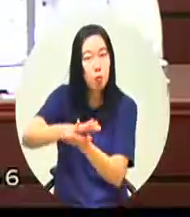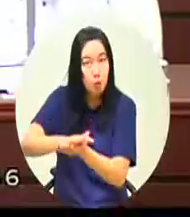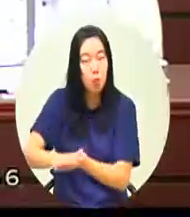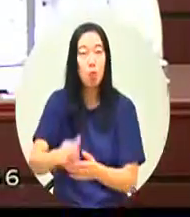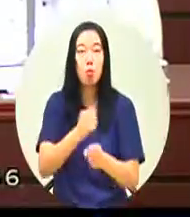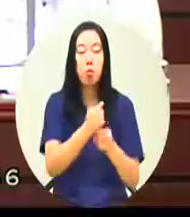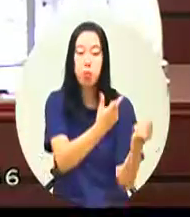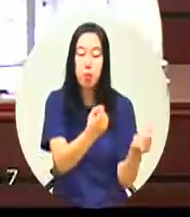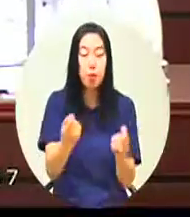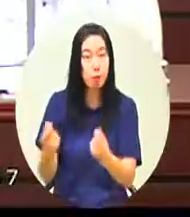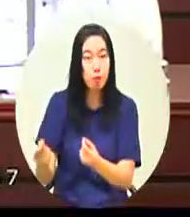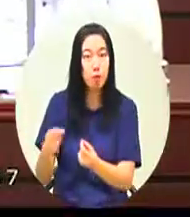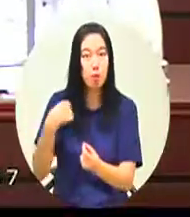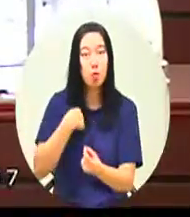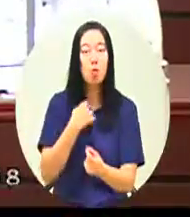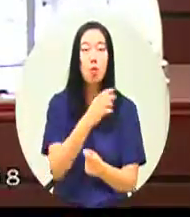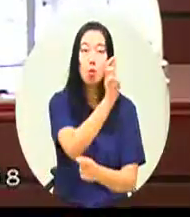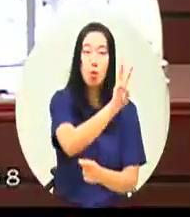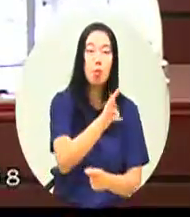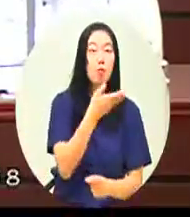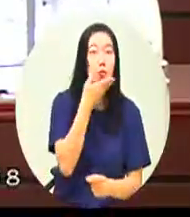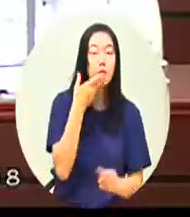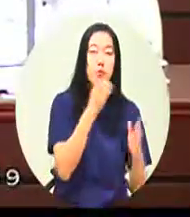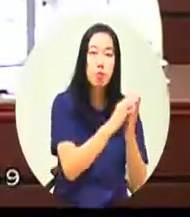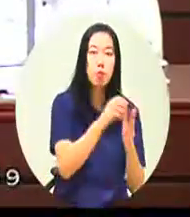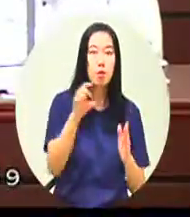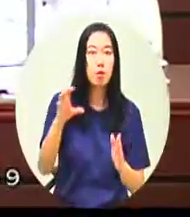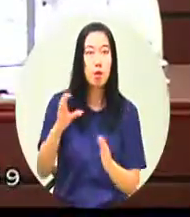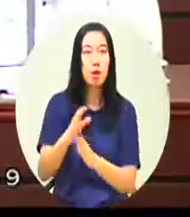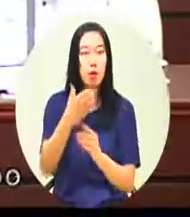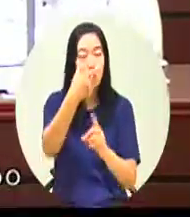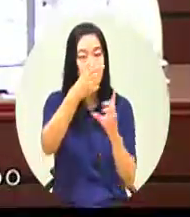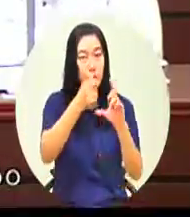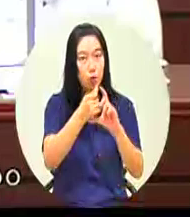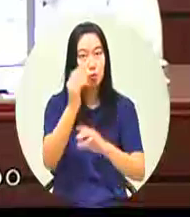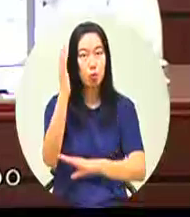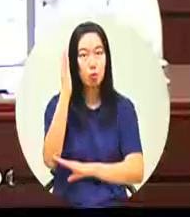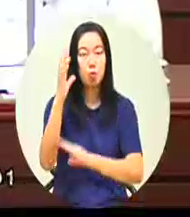水利局还有区公所，像今年度三林，还有